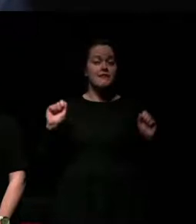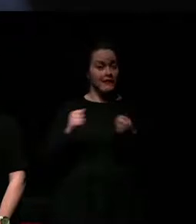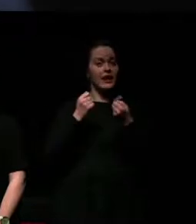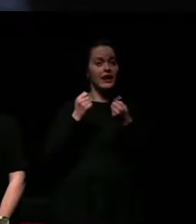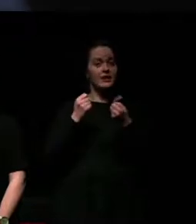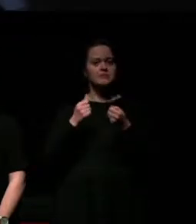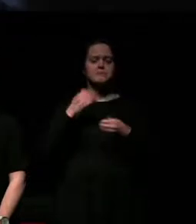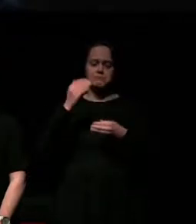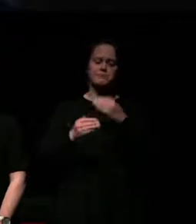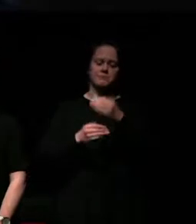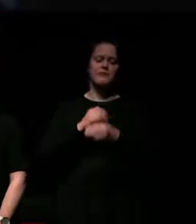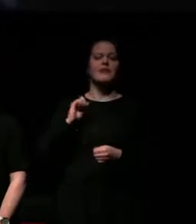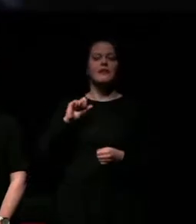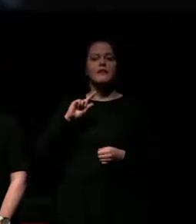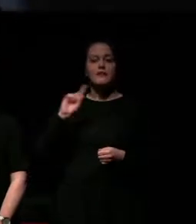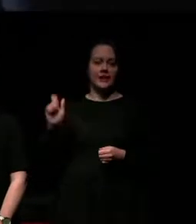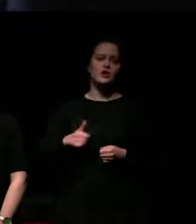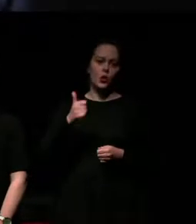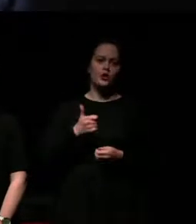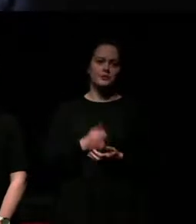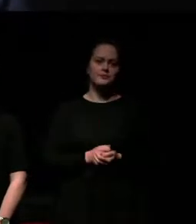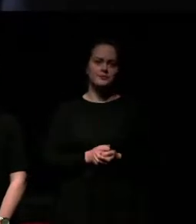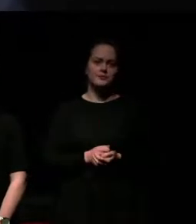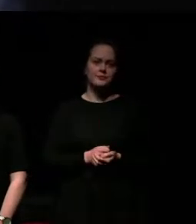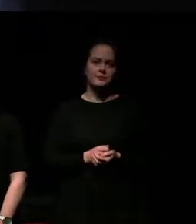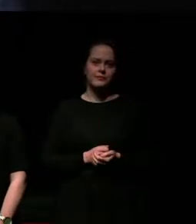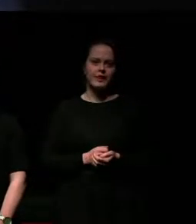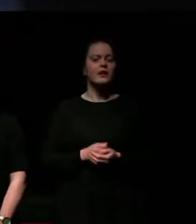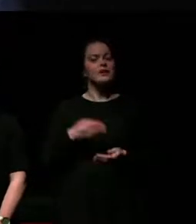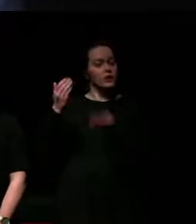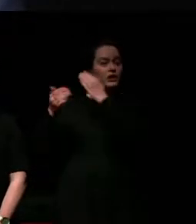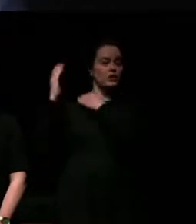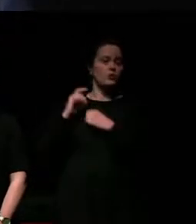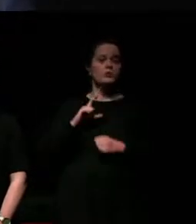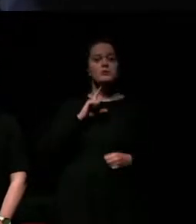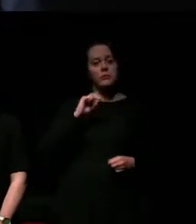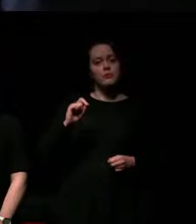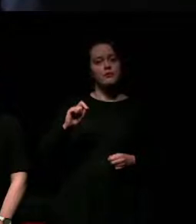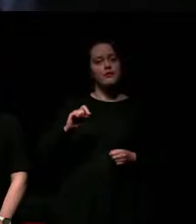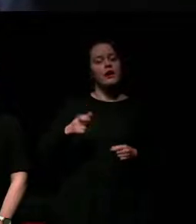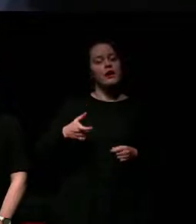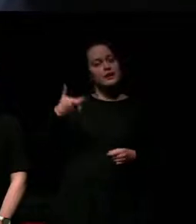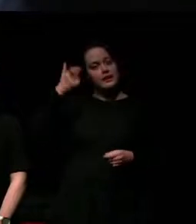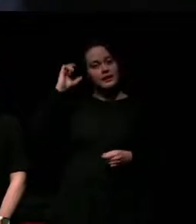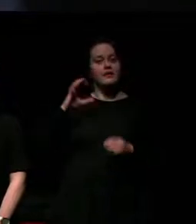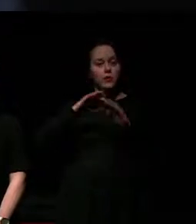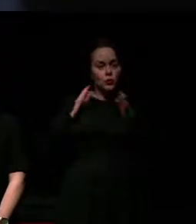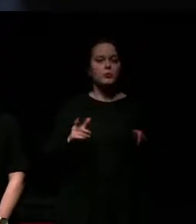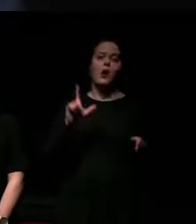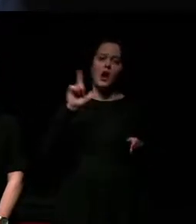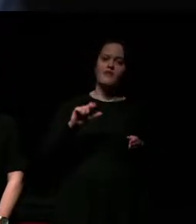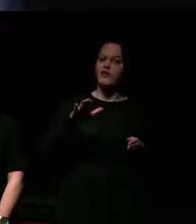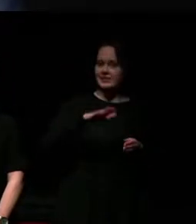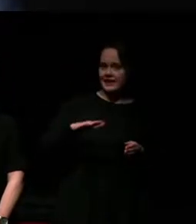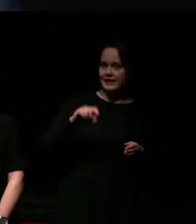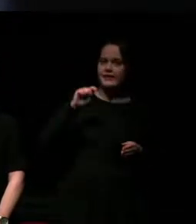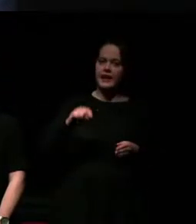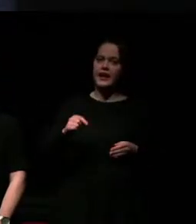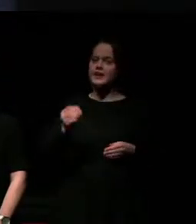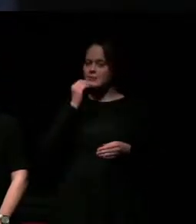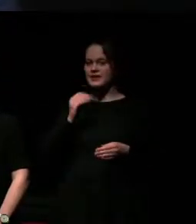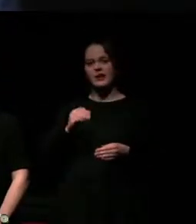konsistent da. Den tradisjonelle feiringen var jo da på Lavangseide Grendehus da I Skånland, og spise